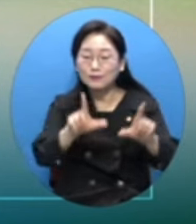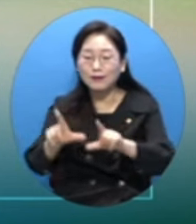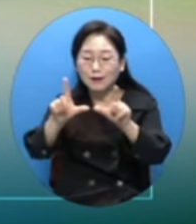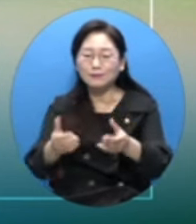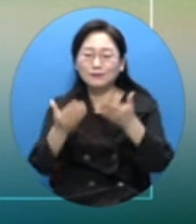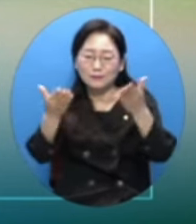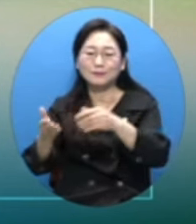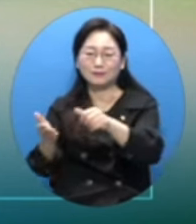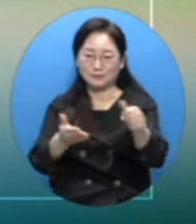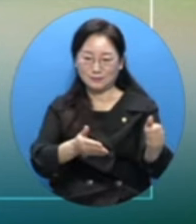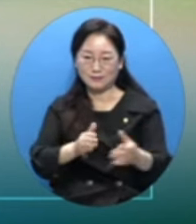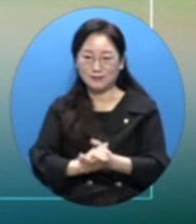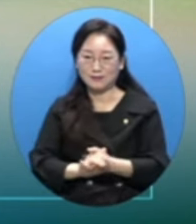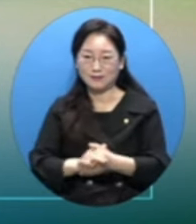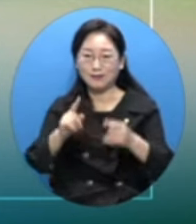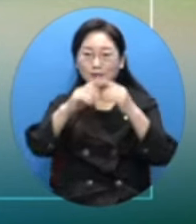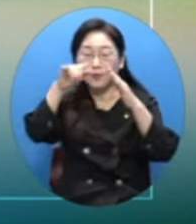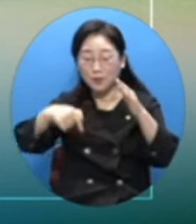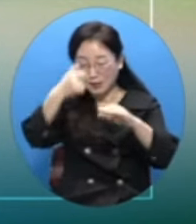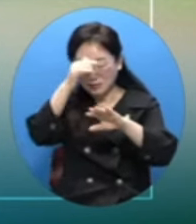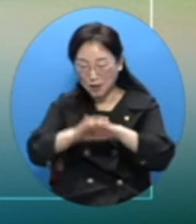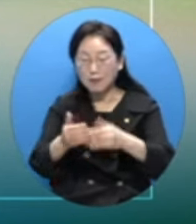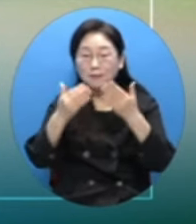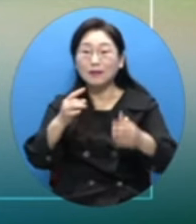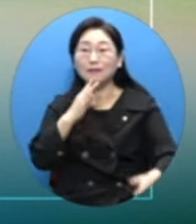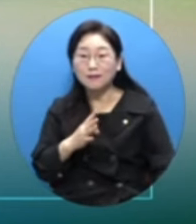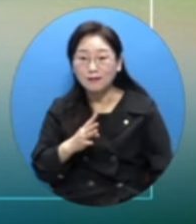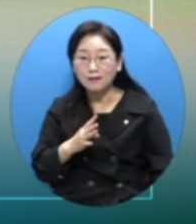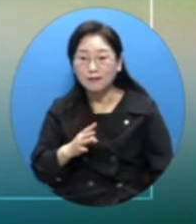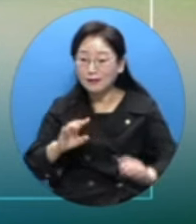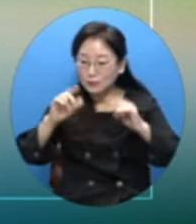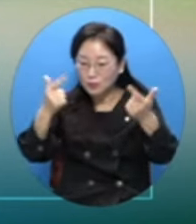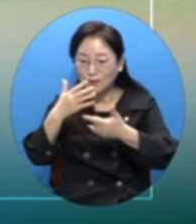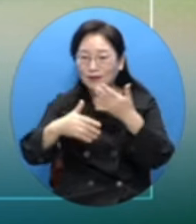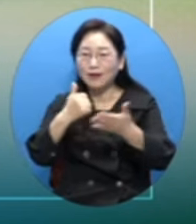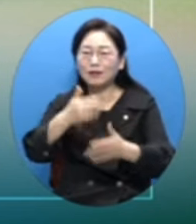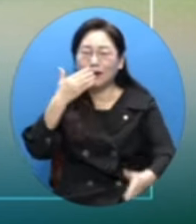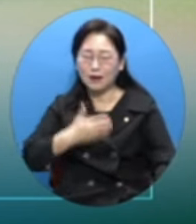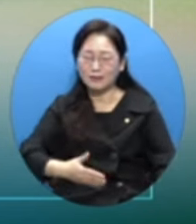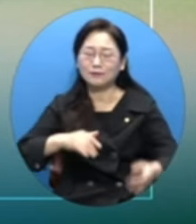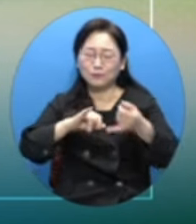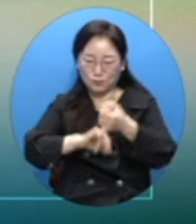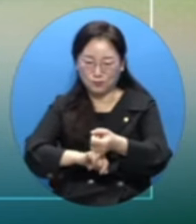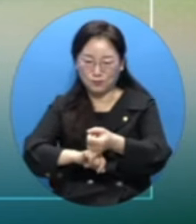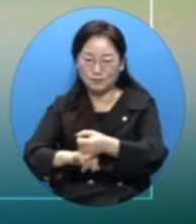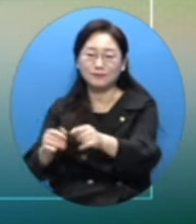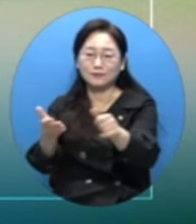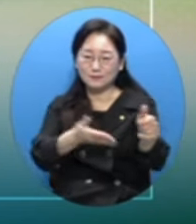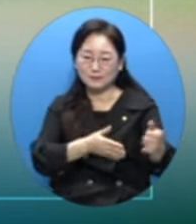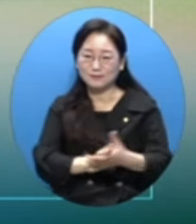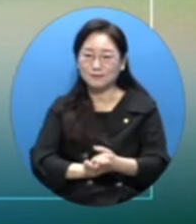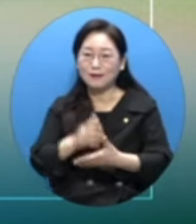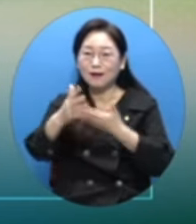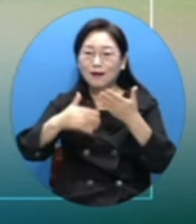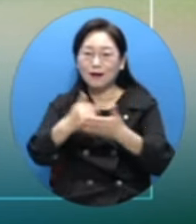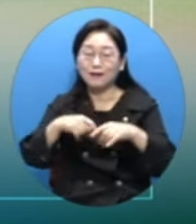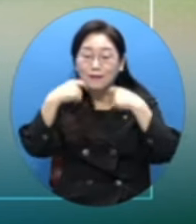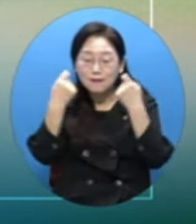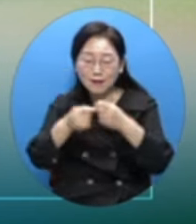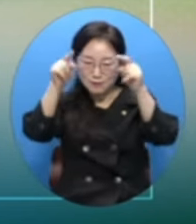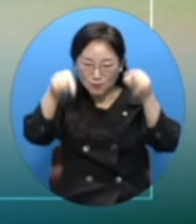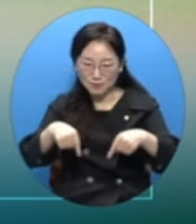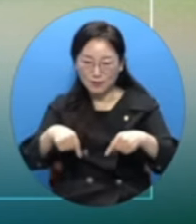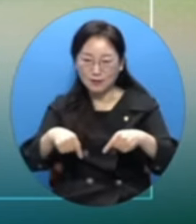합니다. 교회에서 예배만 드리는 것이 아니라 하나님을 아시는 분이 되기를 바랍니다. 하나님과 개인적인